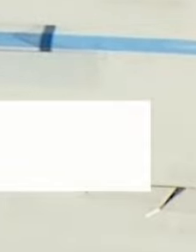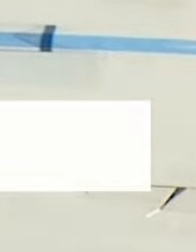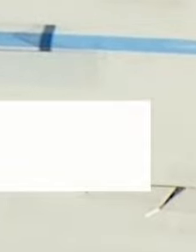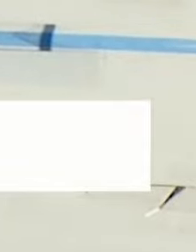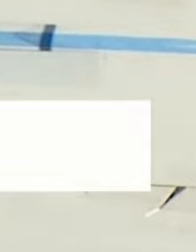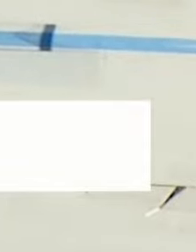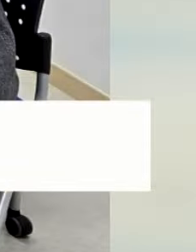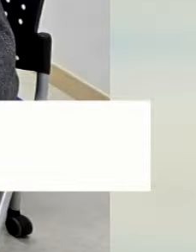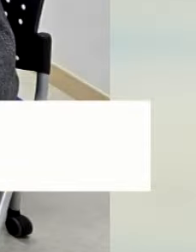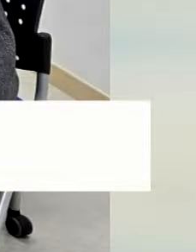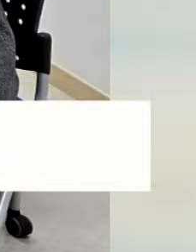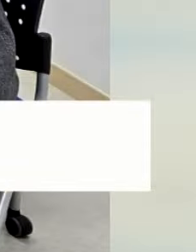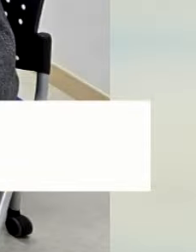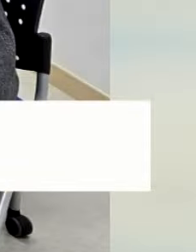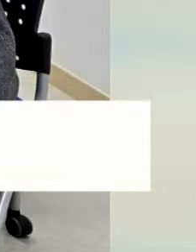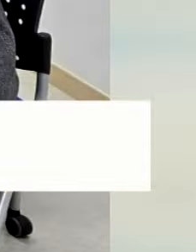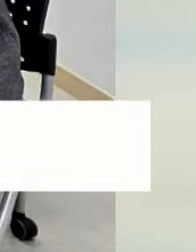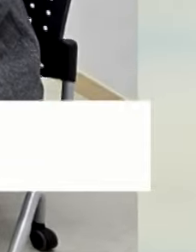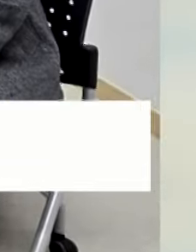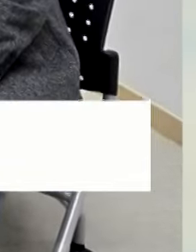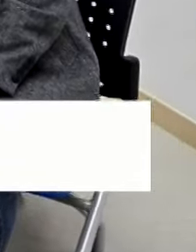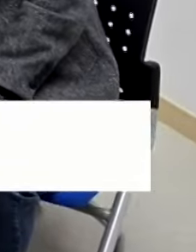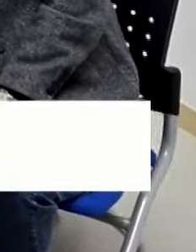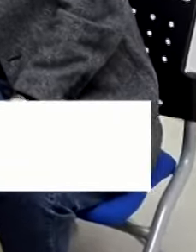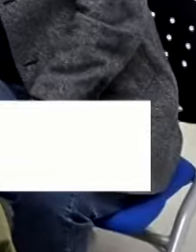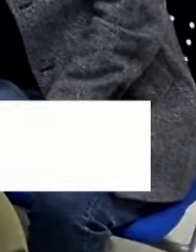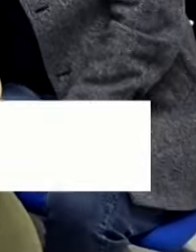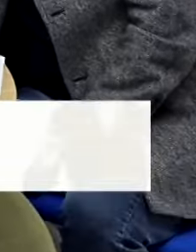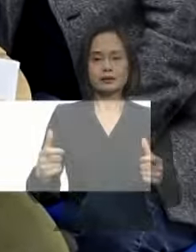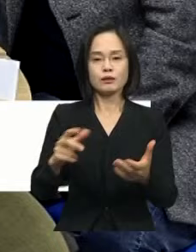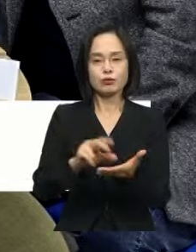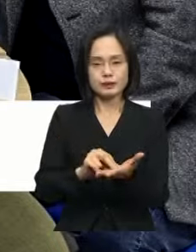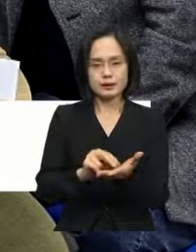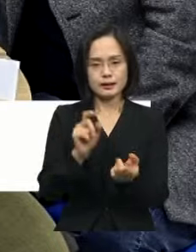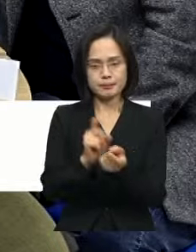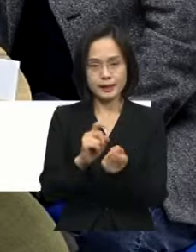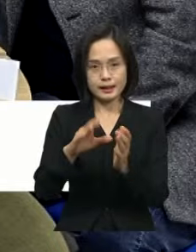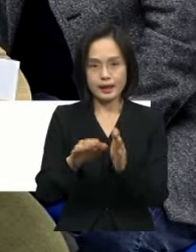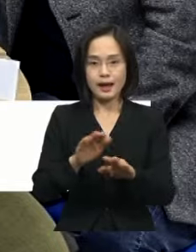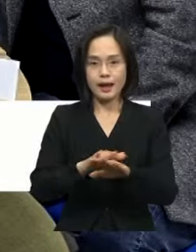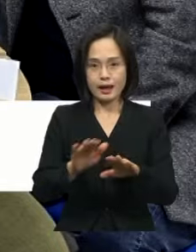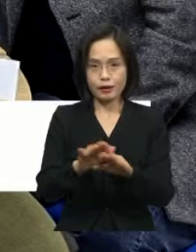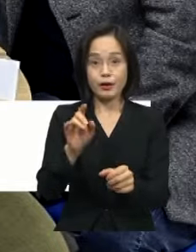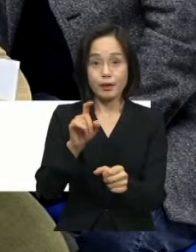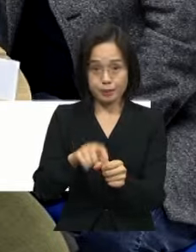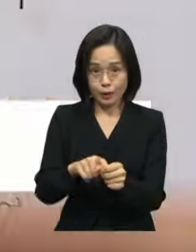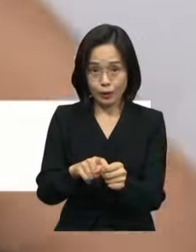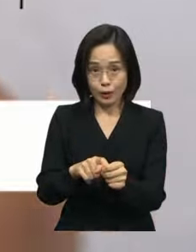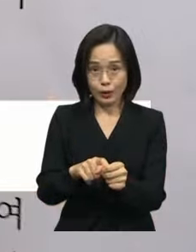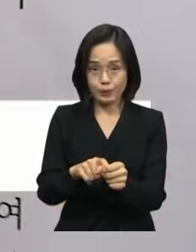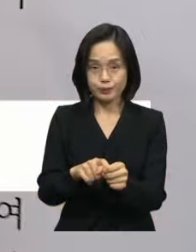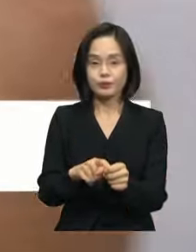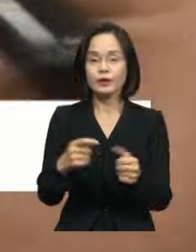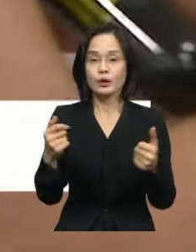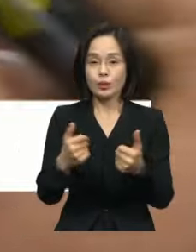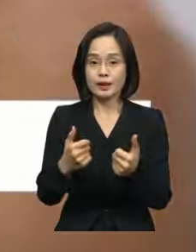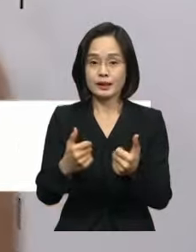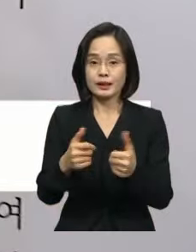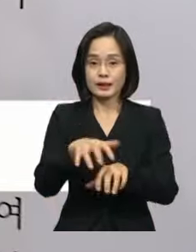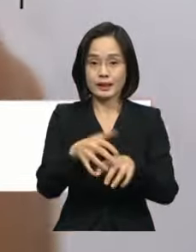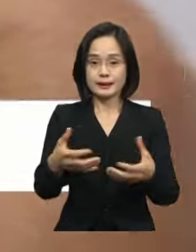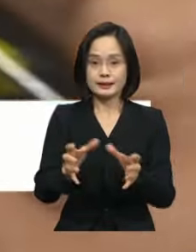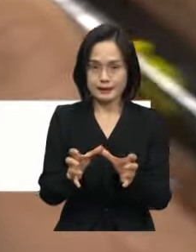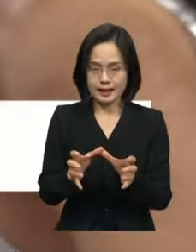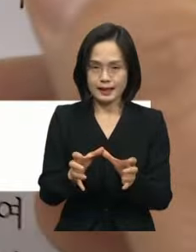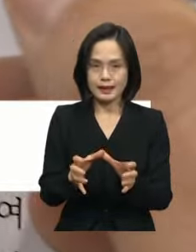입주자 대표 회장들이 지역 현안 및 문제 해결에 앞장서기 위하서 입주자 대표회의를 공식